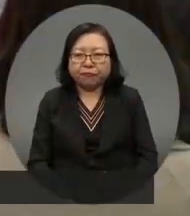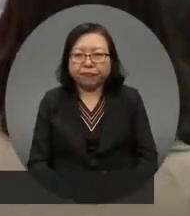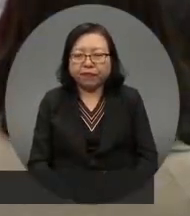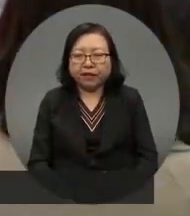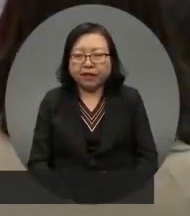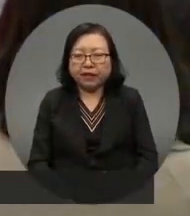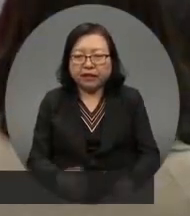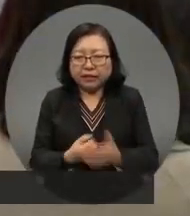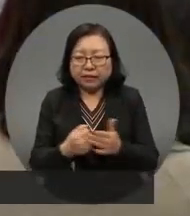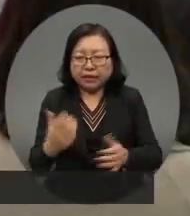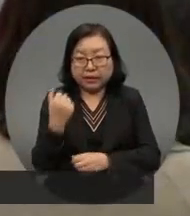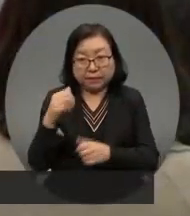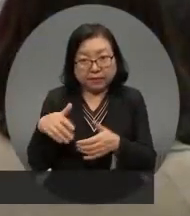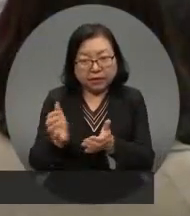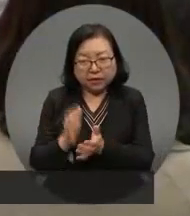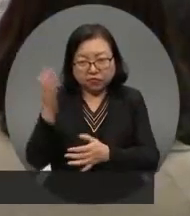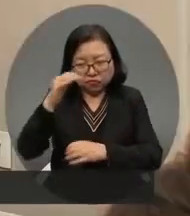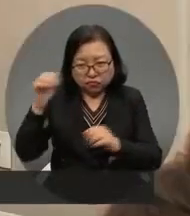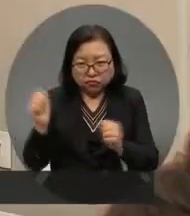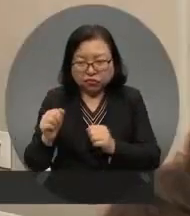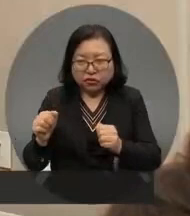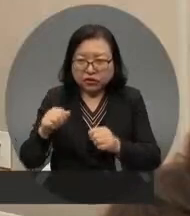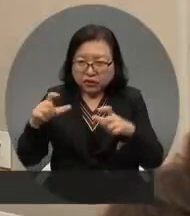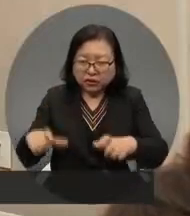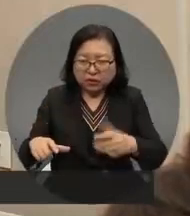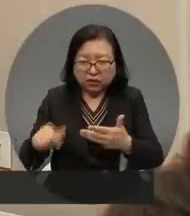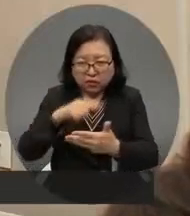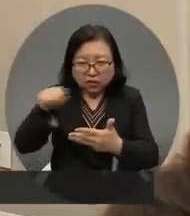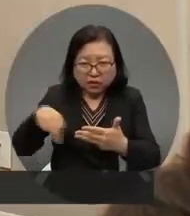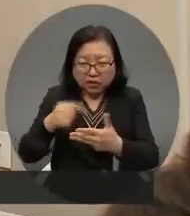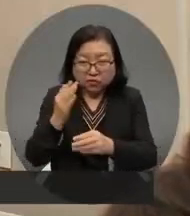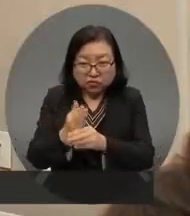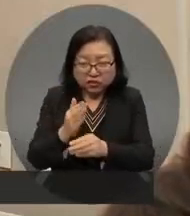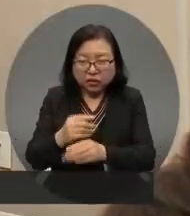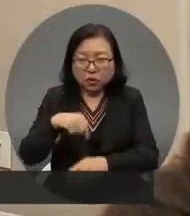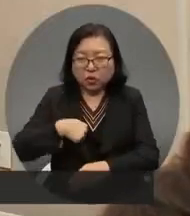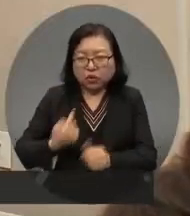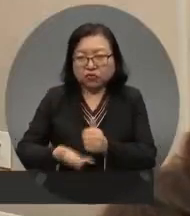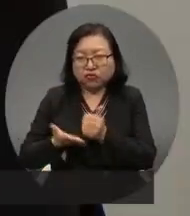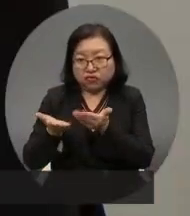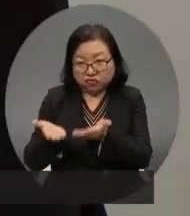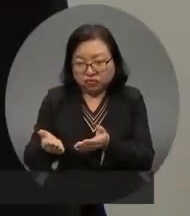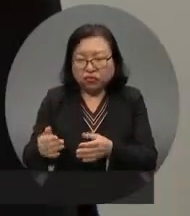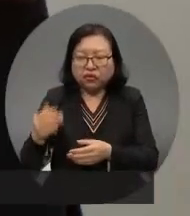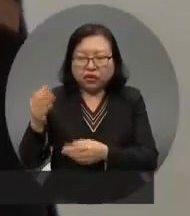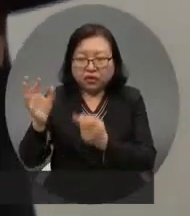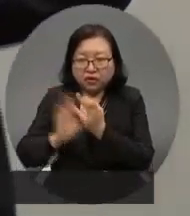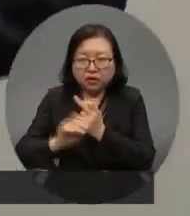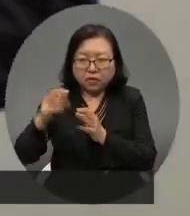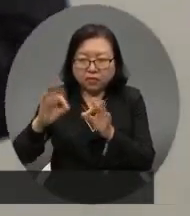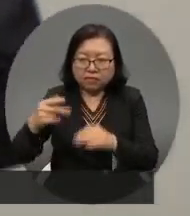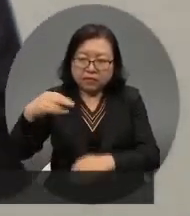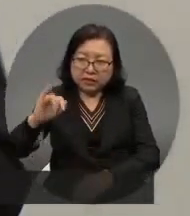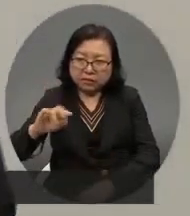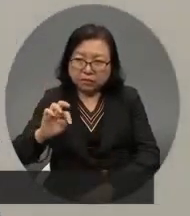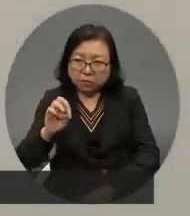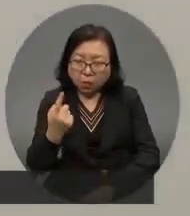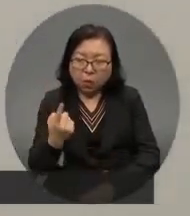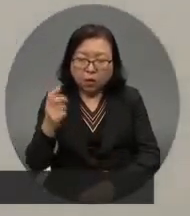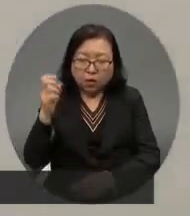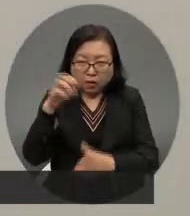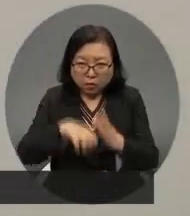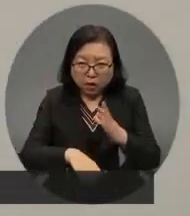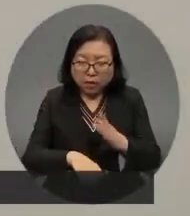드리겠습니다. 이로써 국민의힘은 충북 8개 선거구 가운데 단수 공천한 청주 서원에 김진모 전 청와대 민정 2비서관